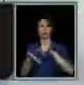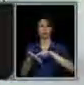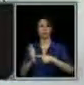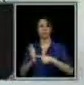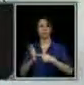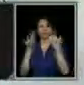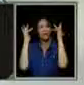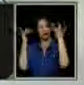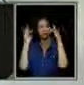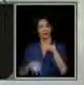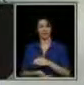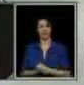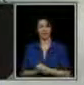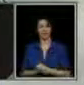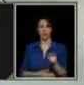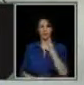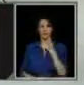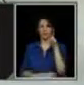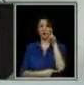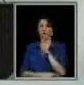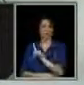אפשר לדבר איתה, היא לא באה